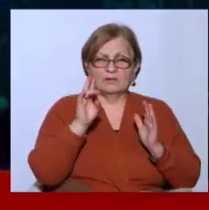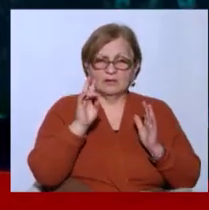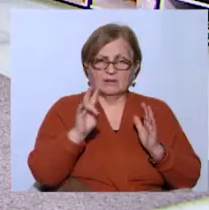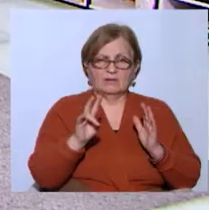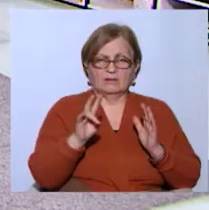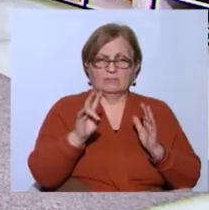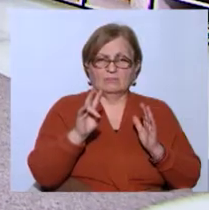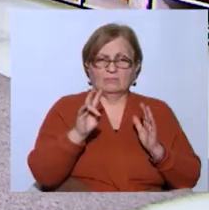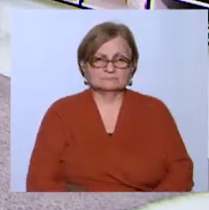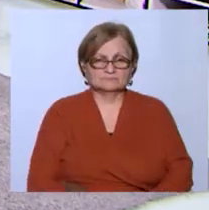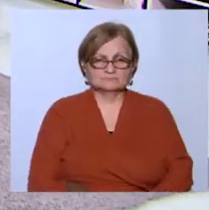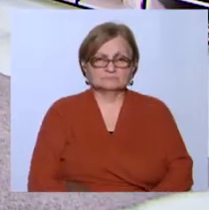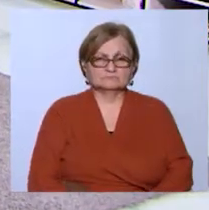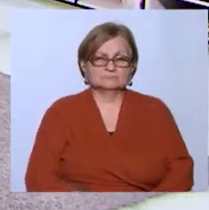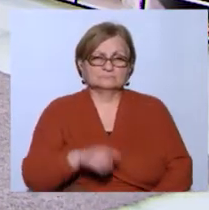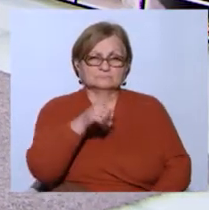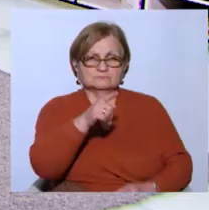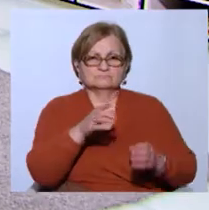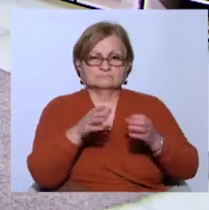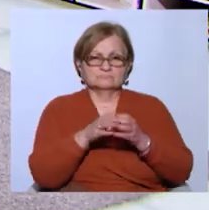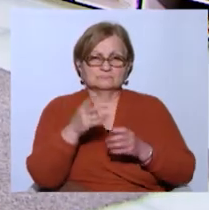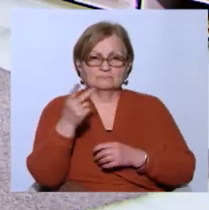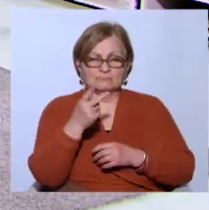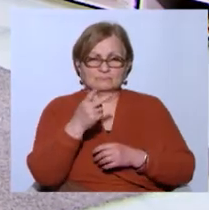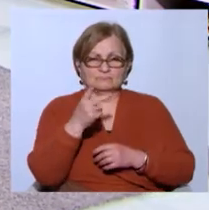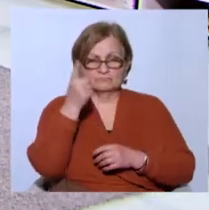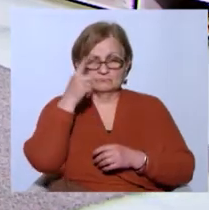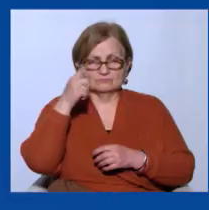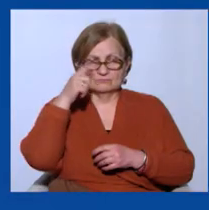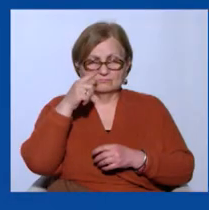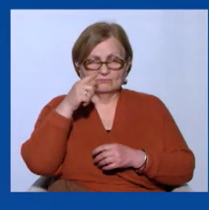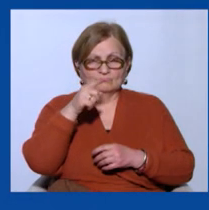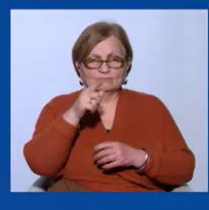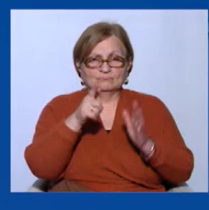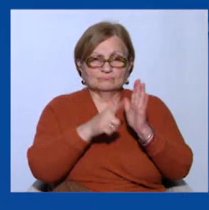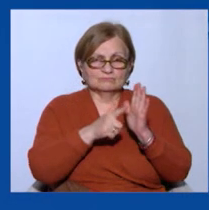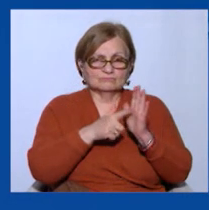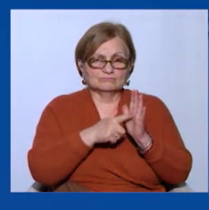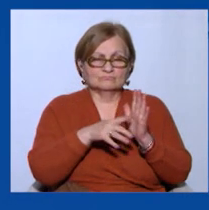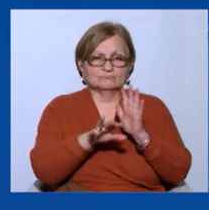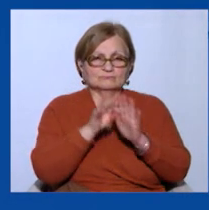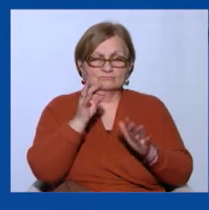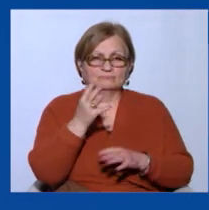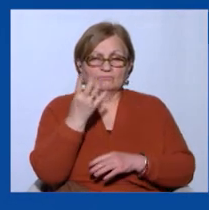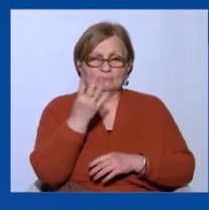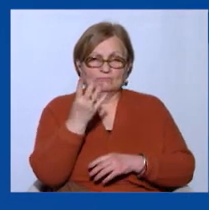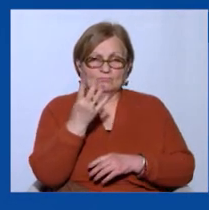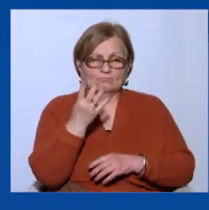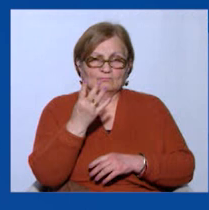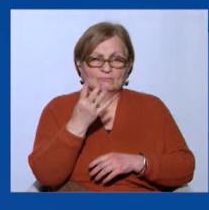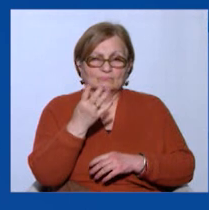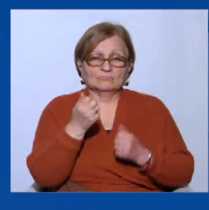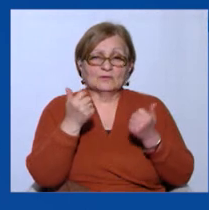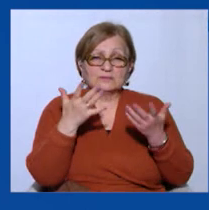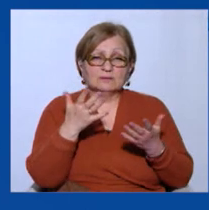არის ნაკლები. აი მაგალითად ჯუფდების შემთხვევა გვაქვს ჩვენ მეორე ამოცანაში, როცა უნივერსიტეტში სტუდენტმა 7 საგანიდან უნდა აერჩიოს 4.